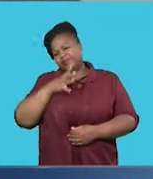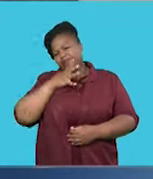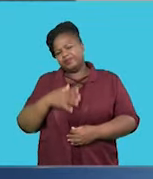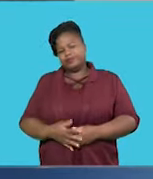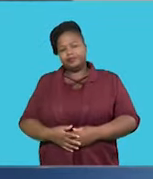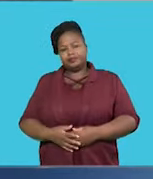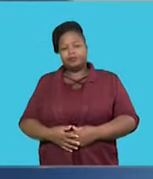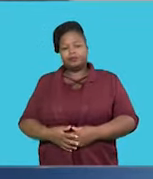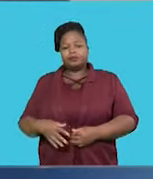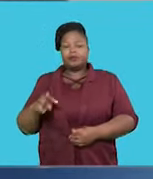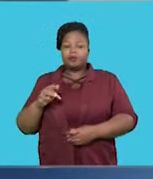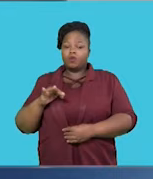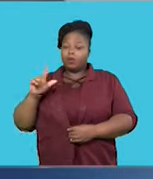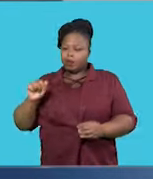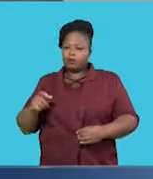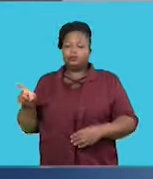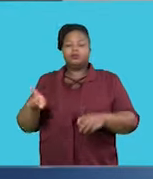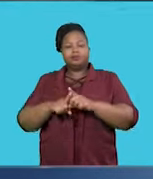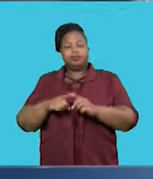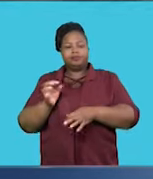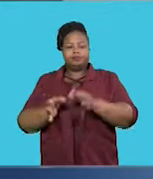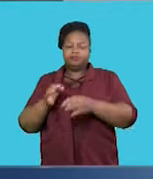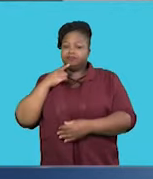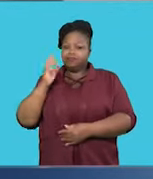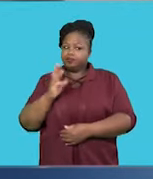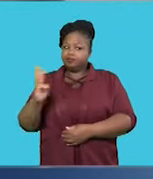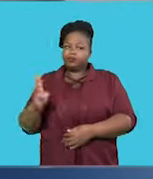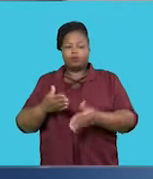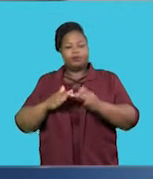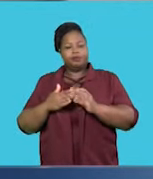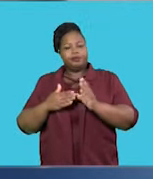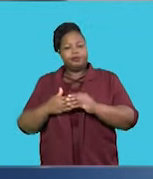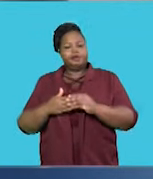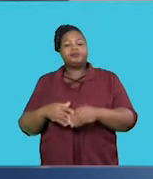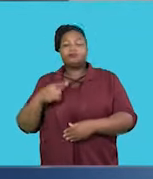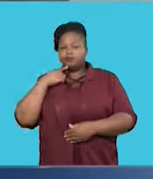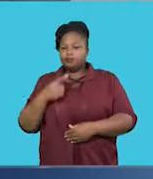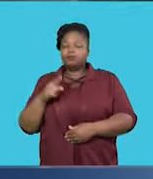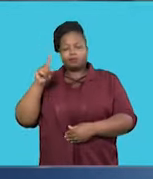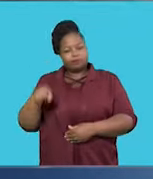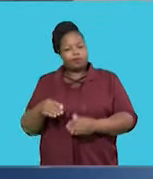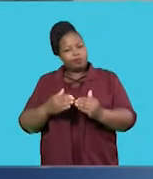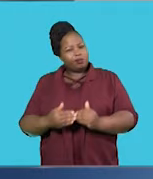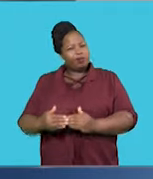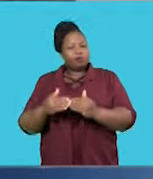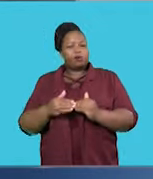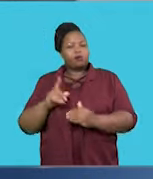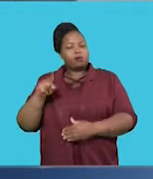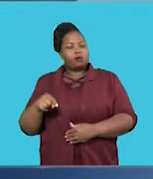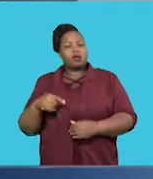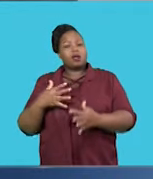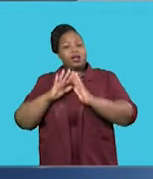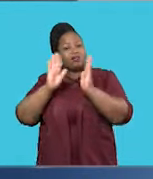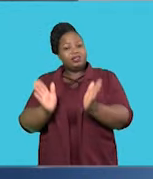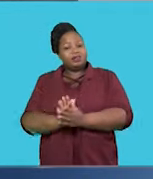njoba sikhulumisane naye ukuvezela ukuthi ngempela uxwayisa kakhulu abahlali nezakhamuzi ukuthi aziziqaphe futhi siqikelele kakhulu kuyo yonke